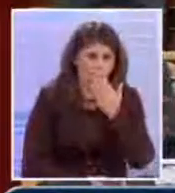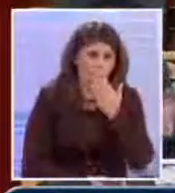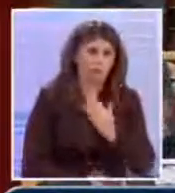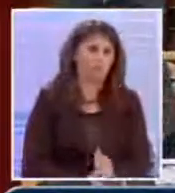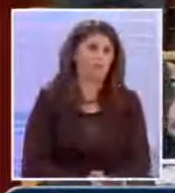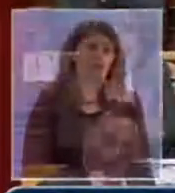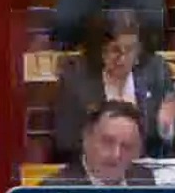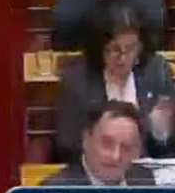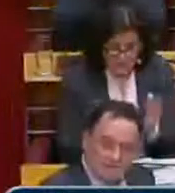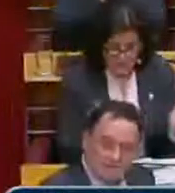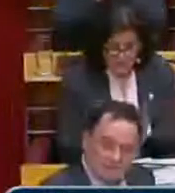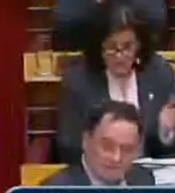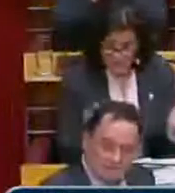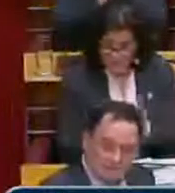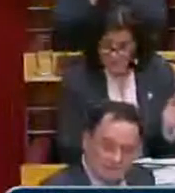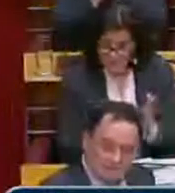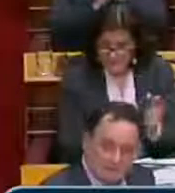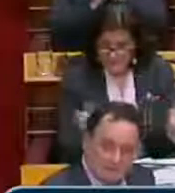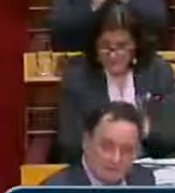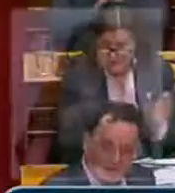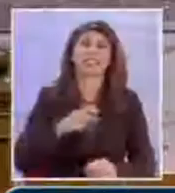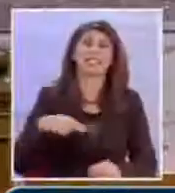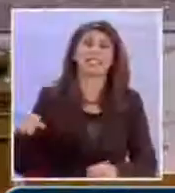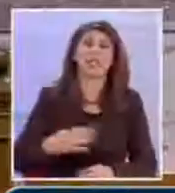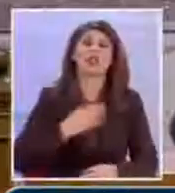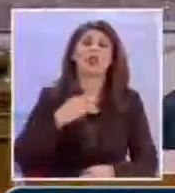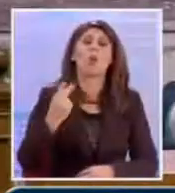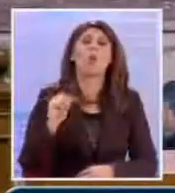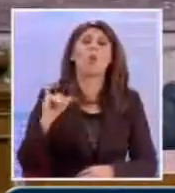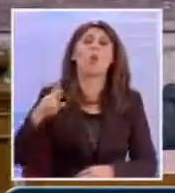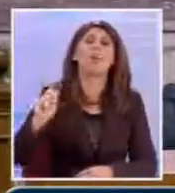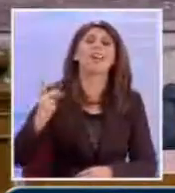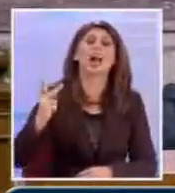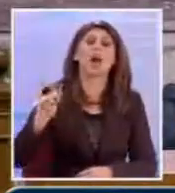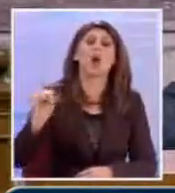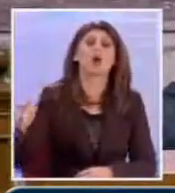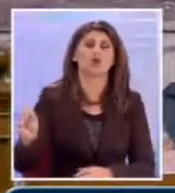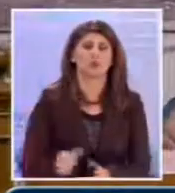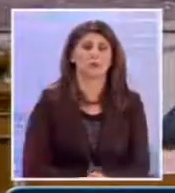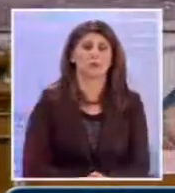Το λόγο έχει ο συνάδελφος ο κύριος Κουράκος.